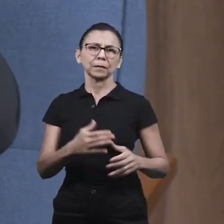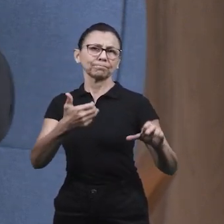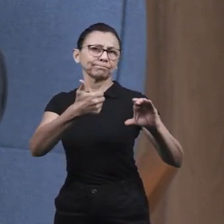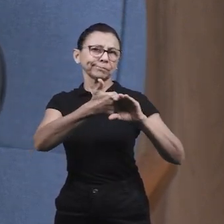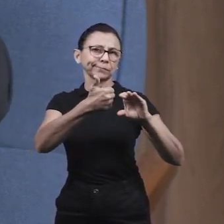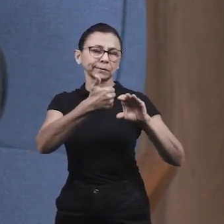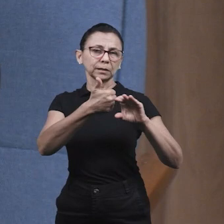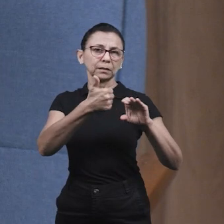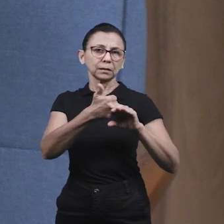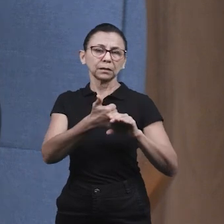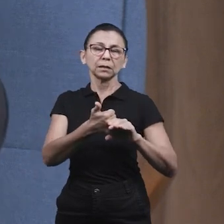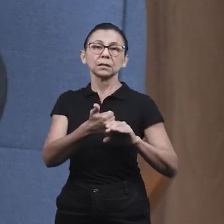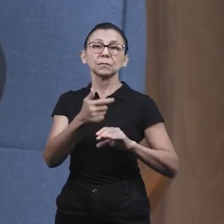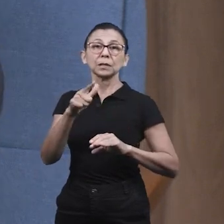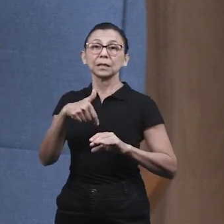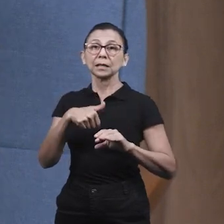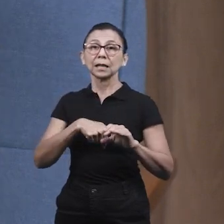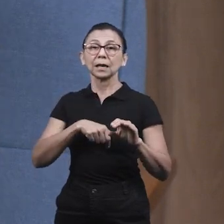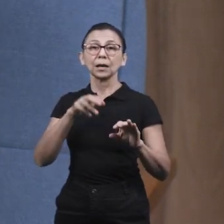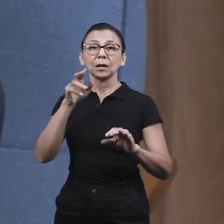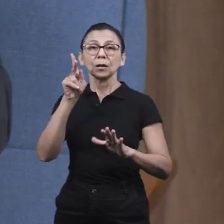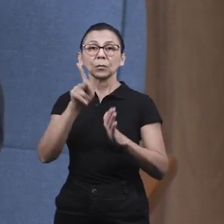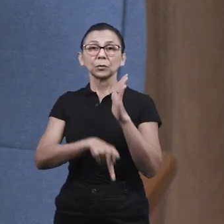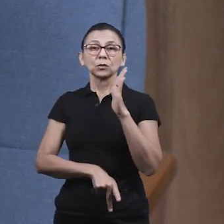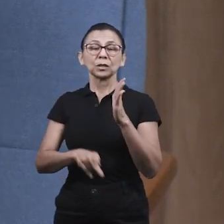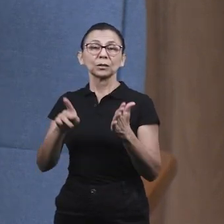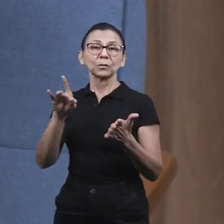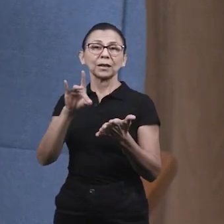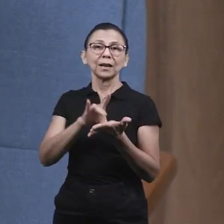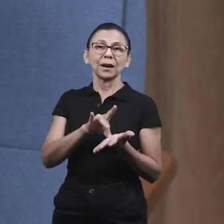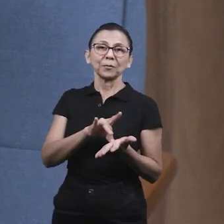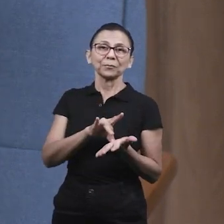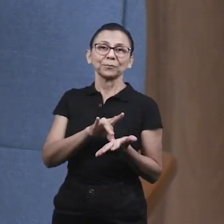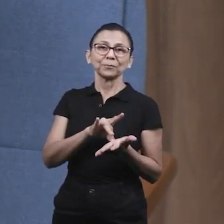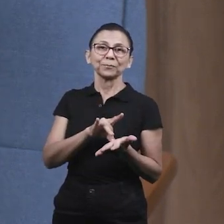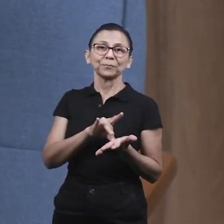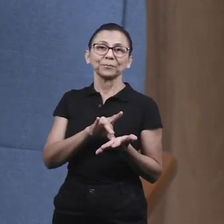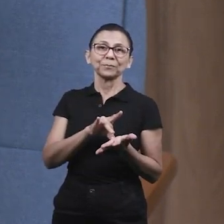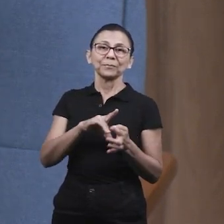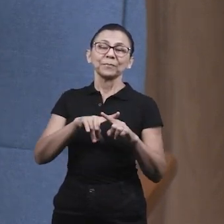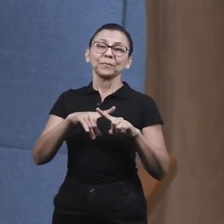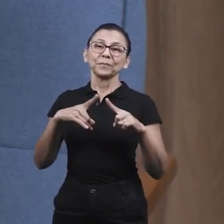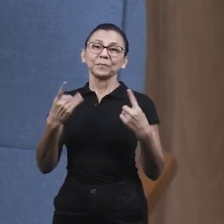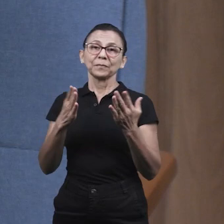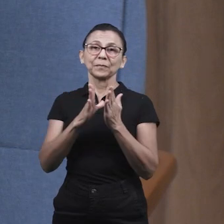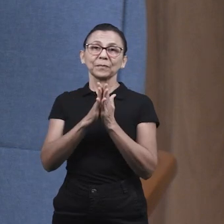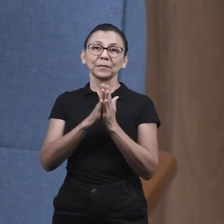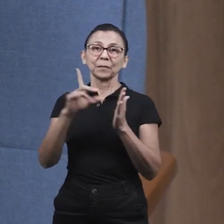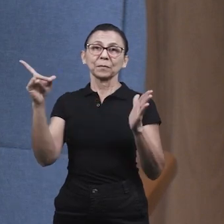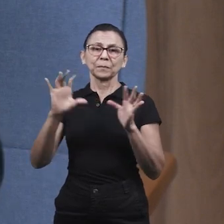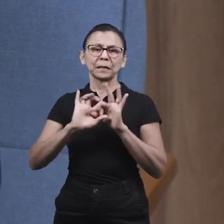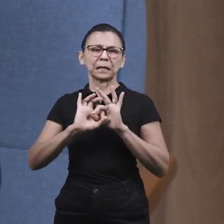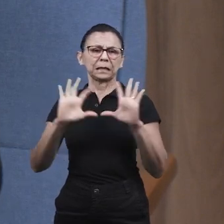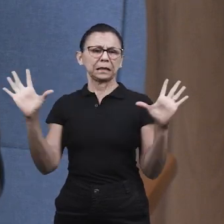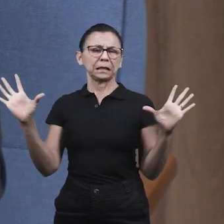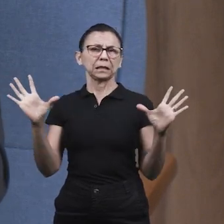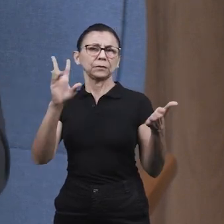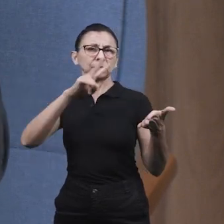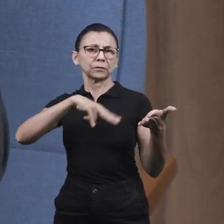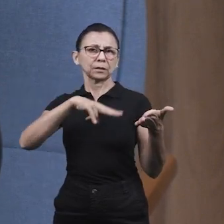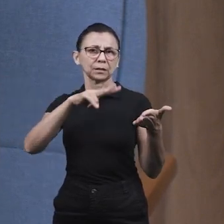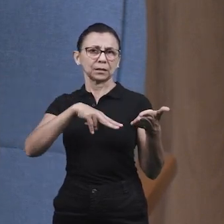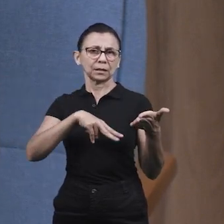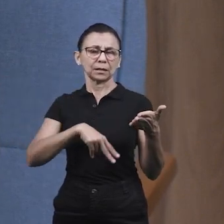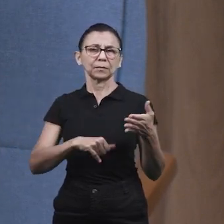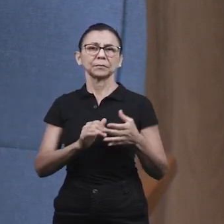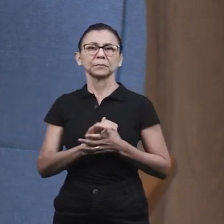Dieu, de l'Évangile, de ce qui est le christianisme, qui était le projet réel du christianisme. Le livre